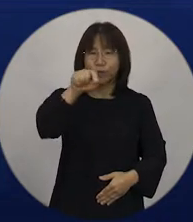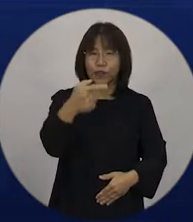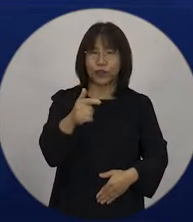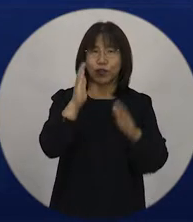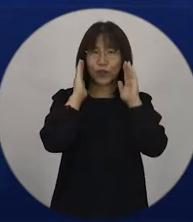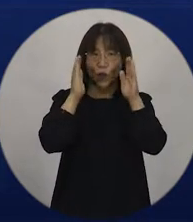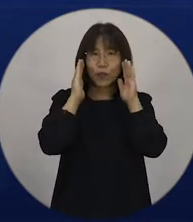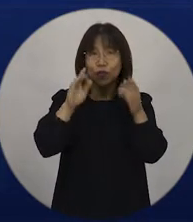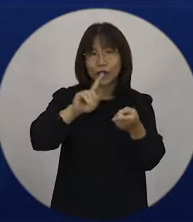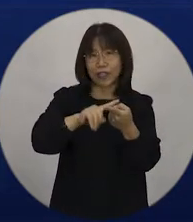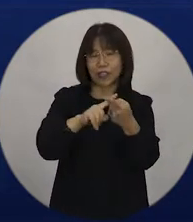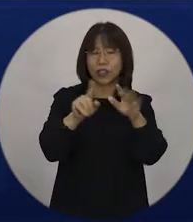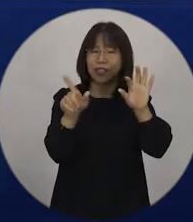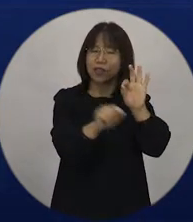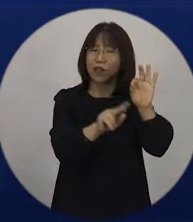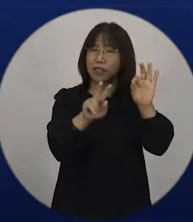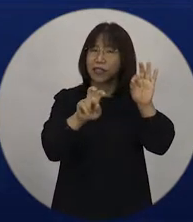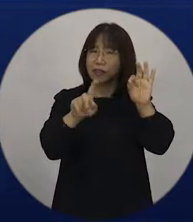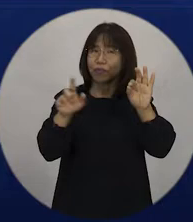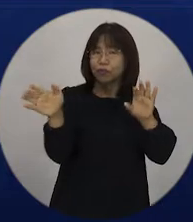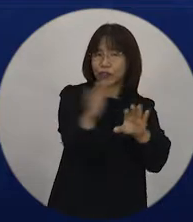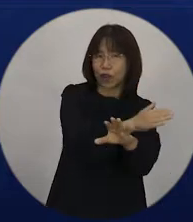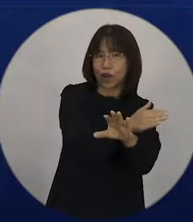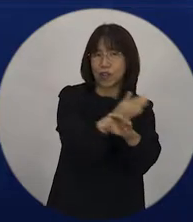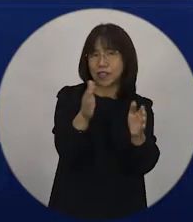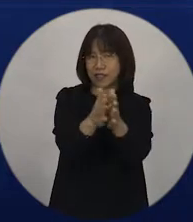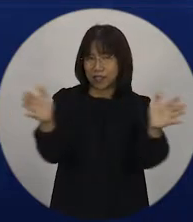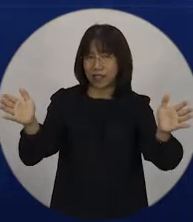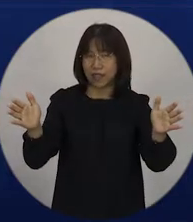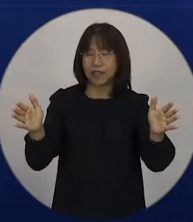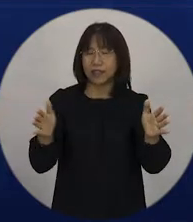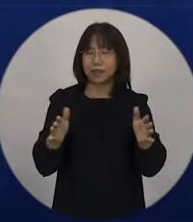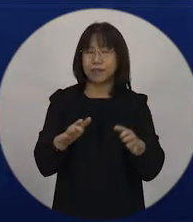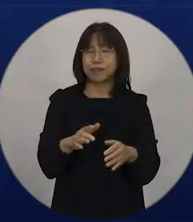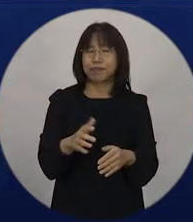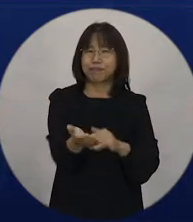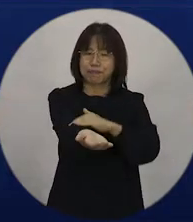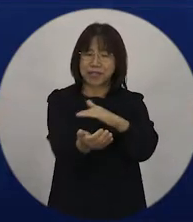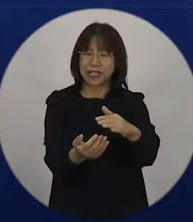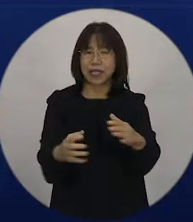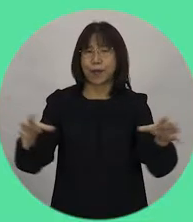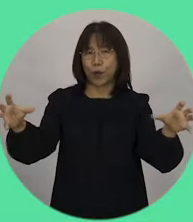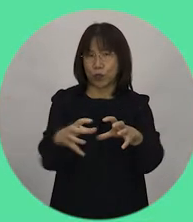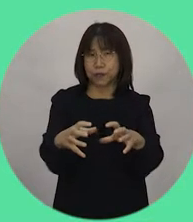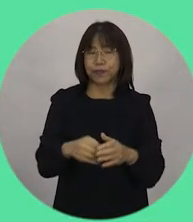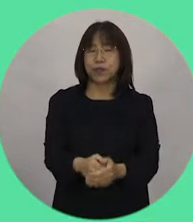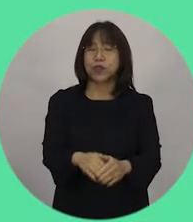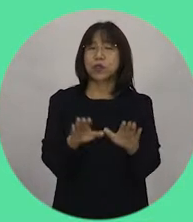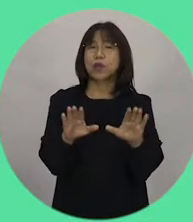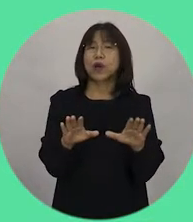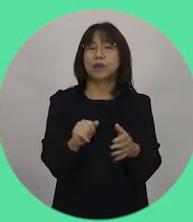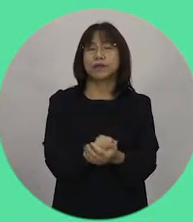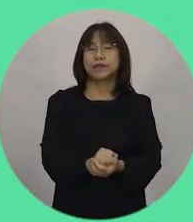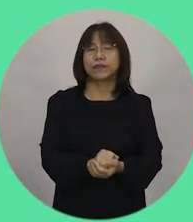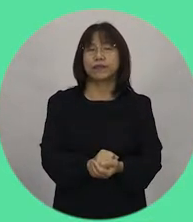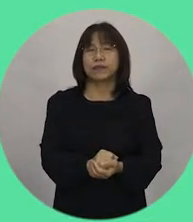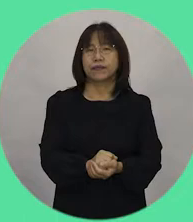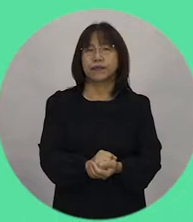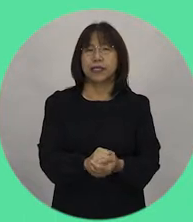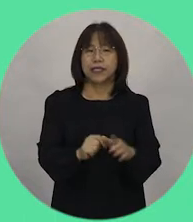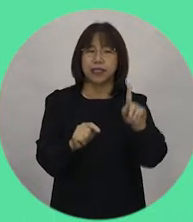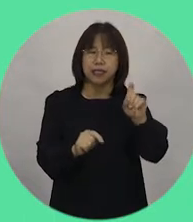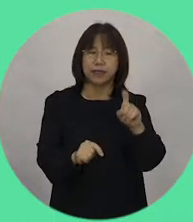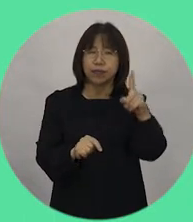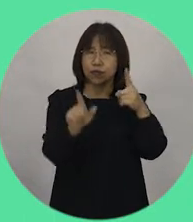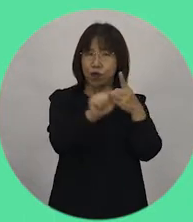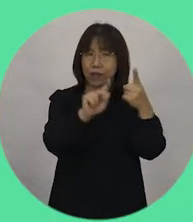수강생을 10월 25일부터 선착순으로 300명 모집합니다. 이번에 열리는 강서 행복한